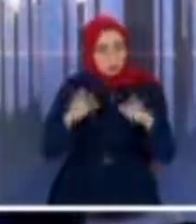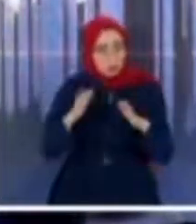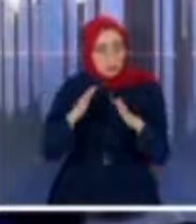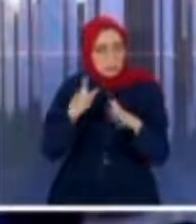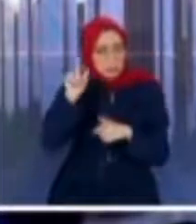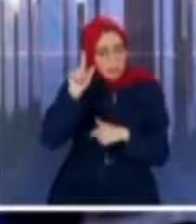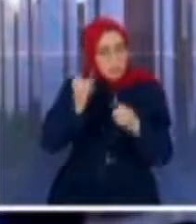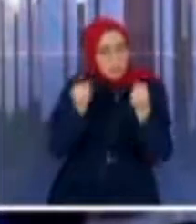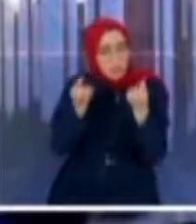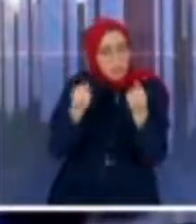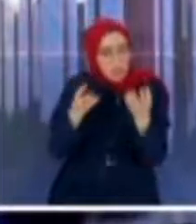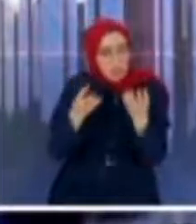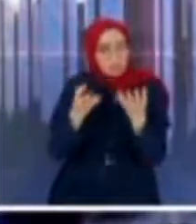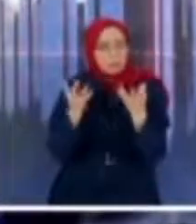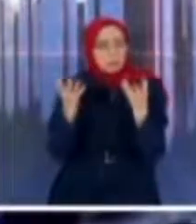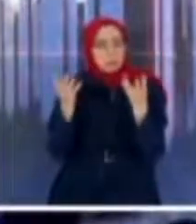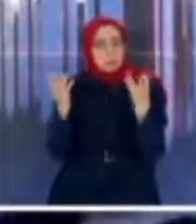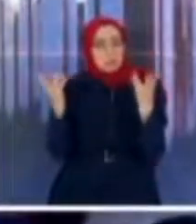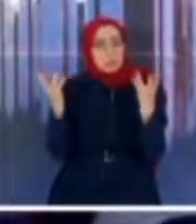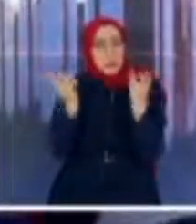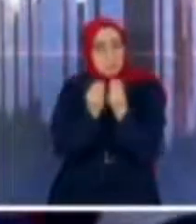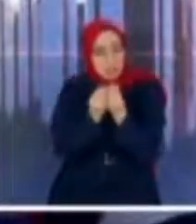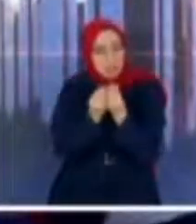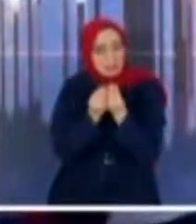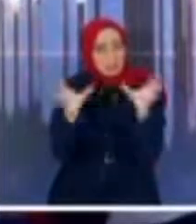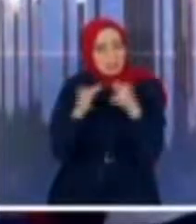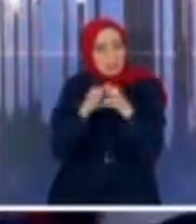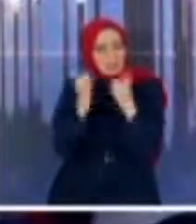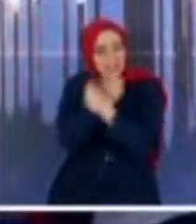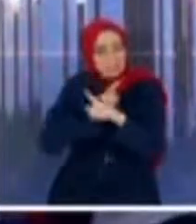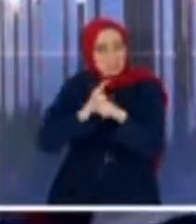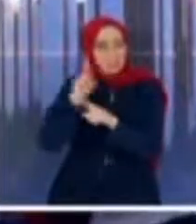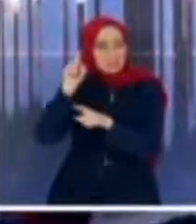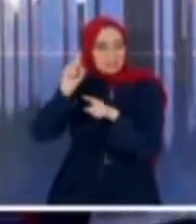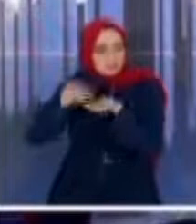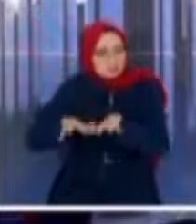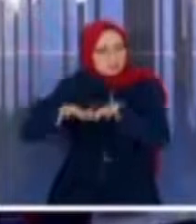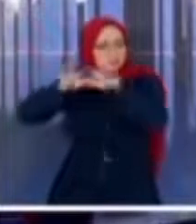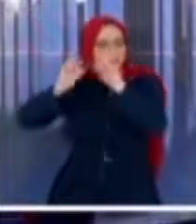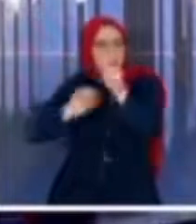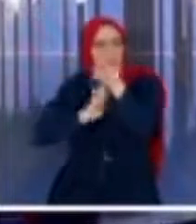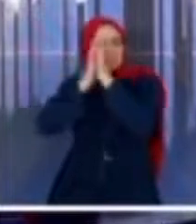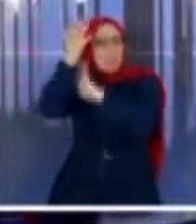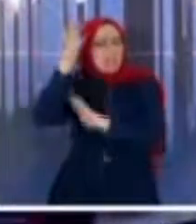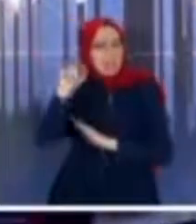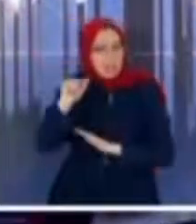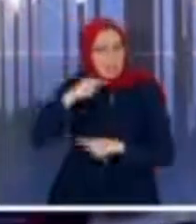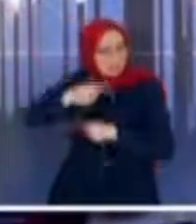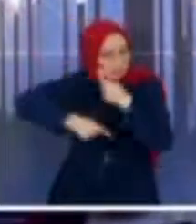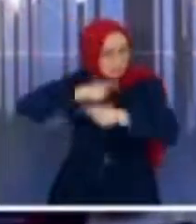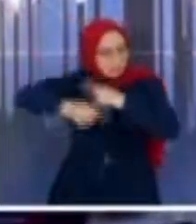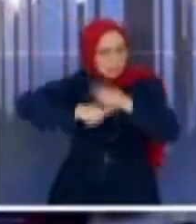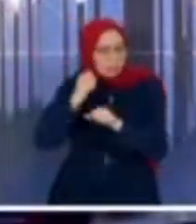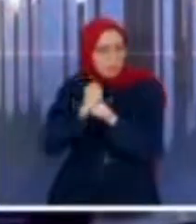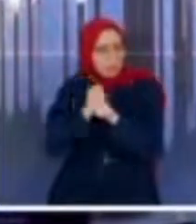يتضمن الدورة التكوينية في مجابهة الكوارث اللي يخدم فيه الهلال الأحمر التونسي ككل معناه. زاده